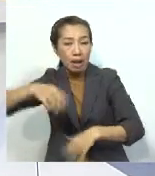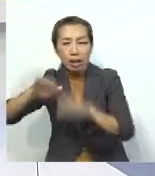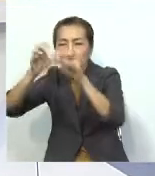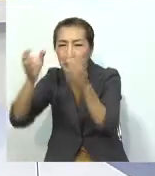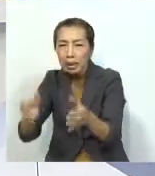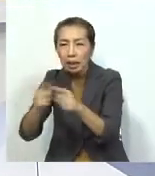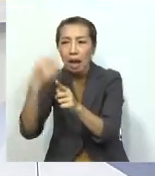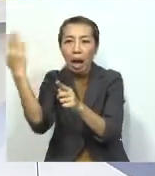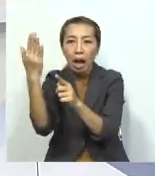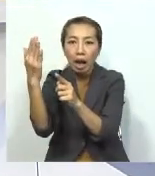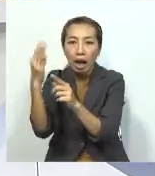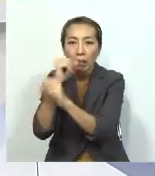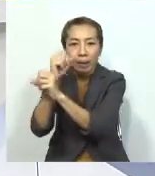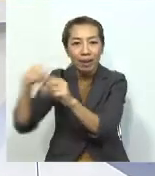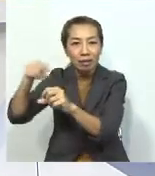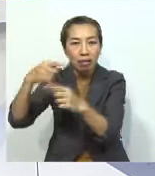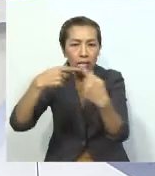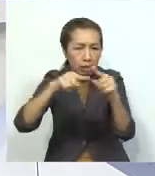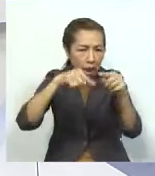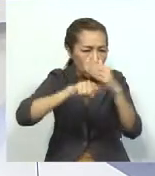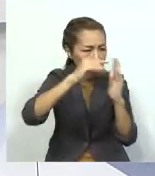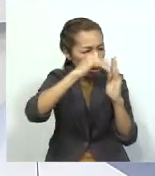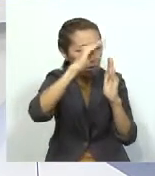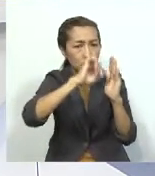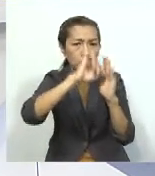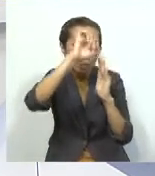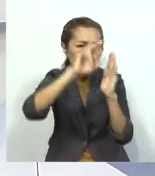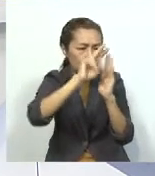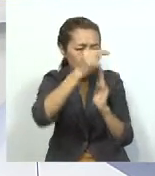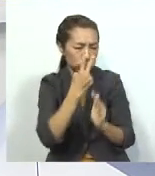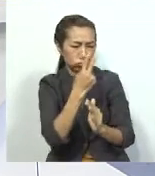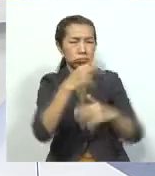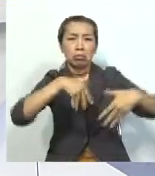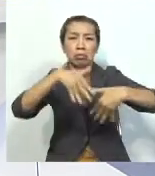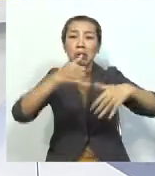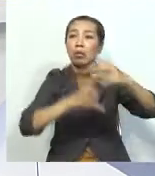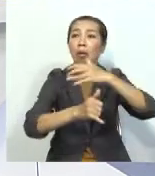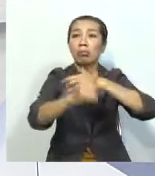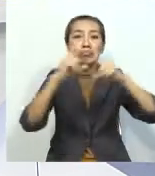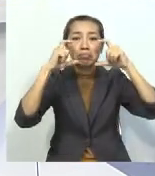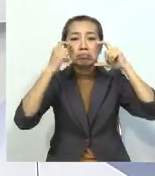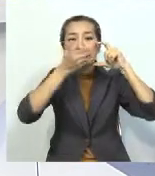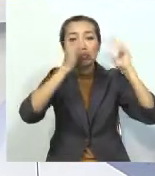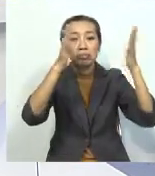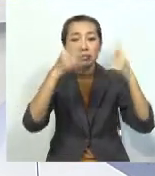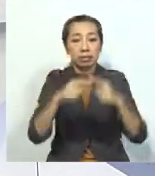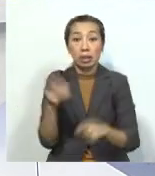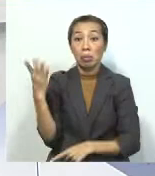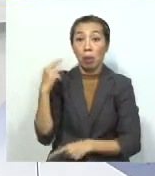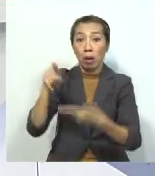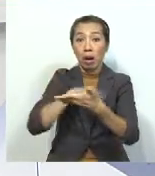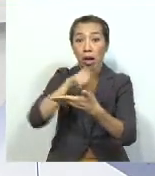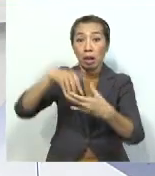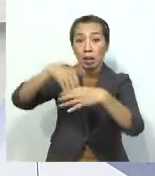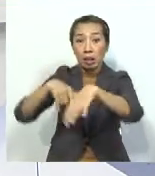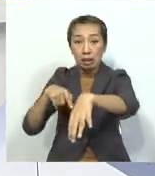ชียงใหม่เชียงรายแม่ฮ่องสอนน่านพวกนี้กับเห็นคนที่แบบว่ายังสามารถยังเดินออกไปปกติ อย่างเมื่อวานเนี้ยที่หน่วยเลือกตั้ง